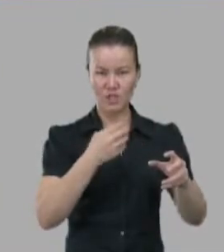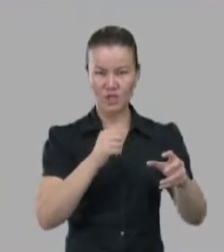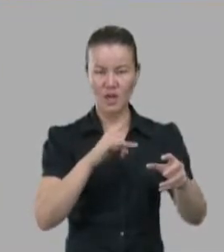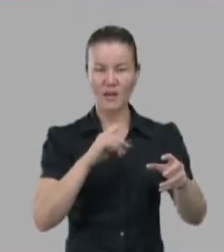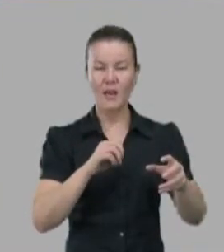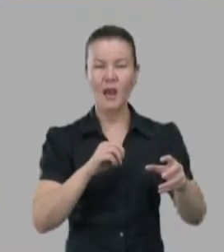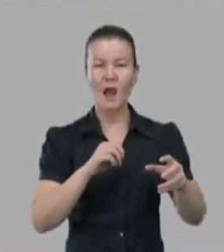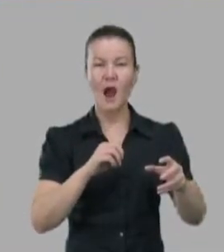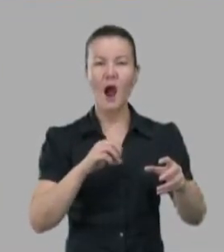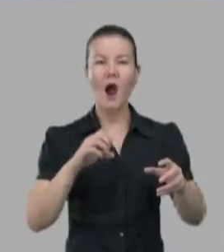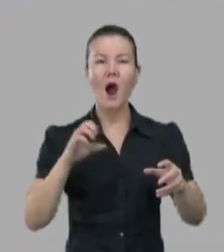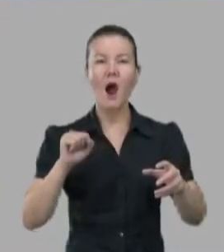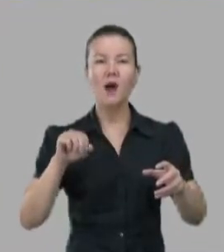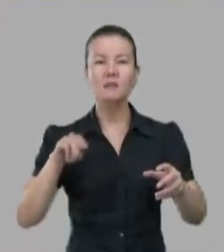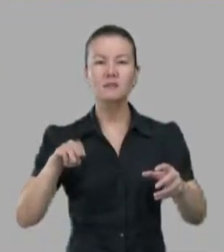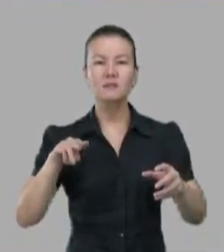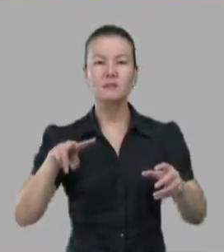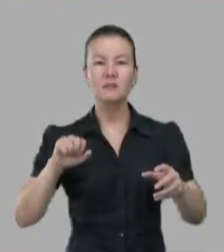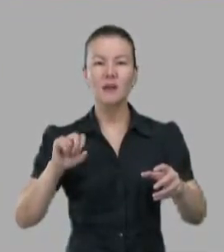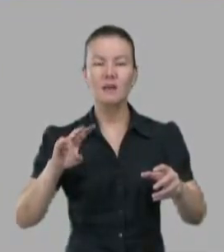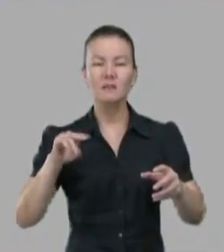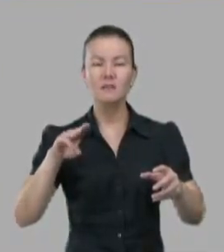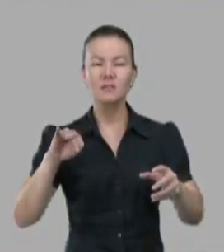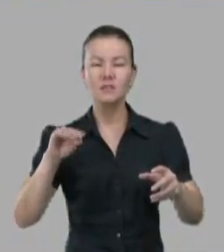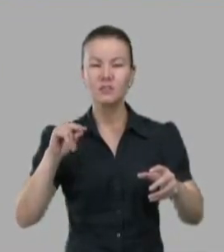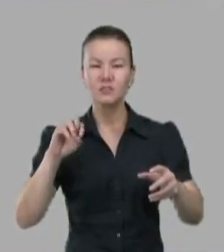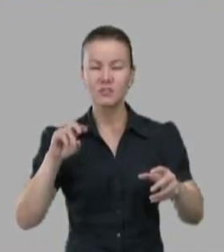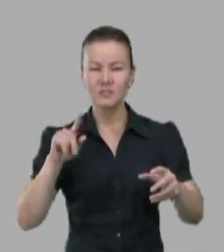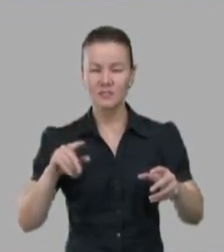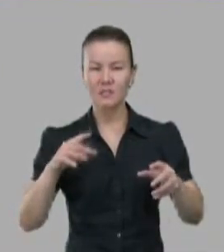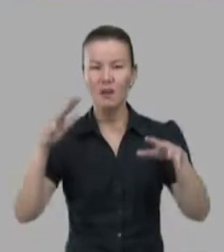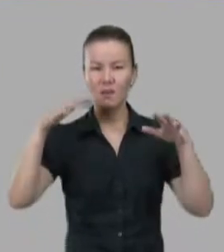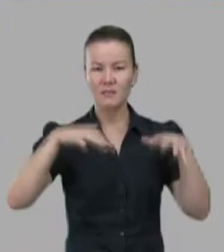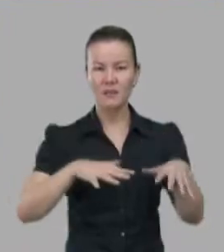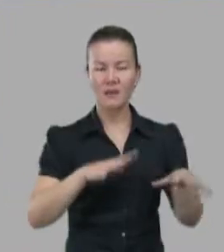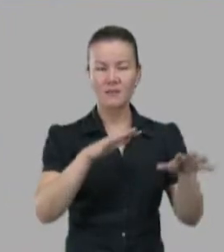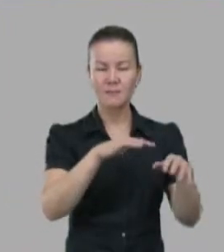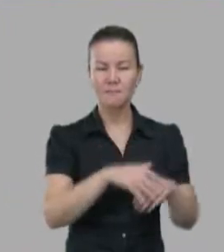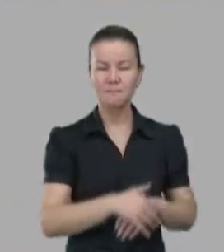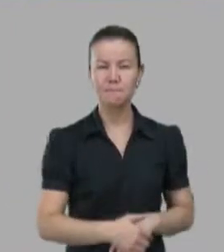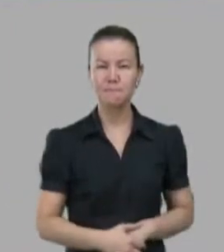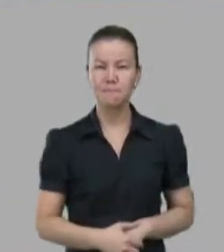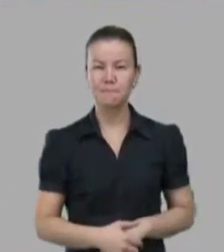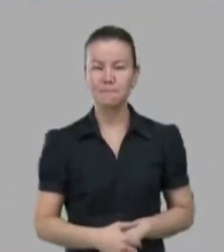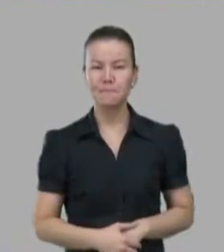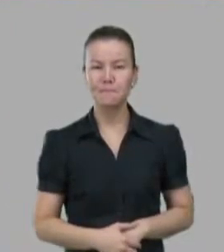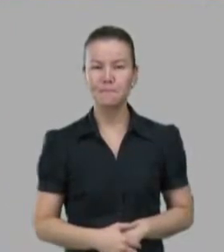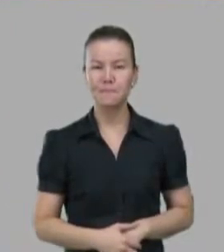– Атлантический океан.